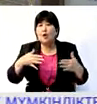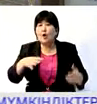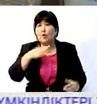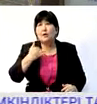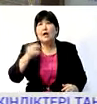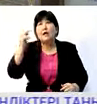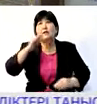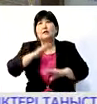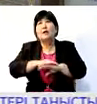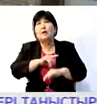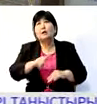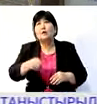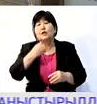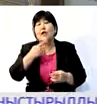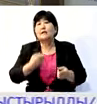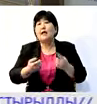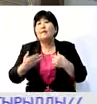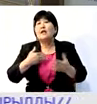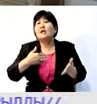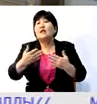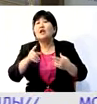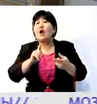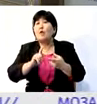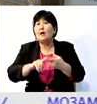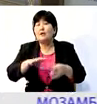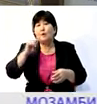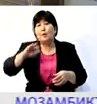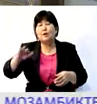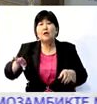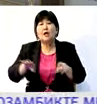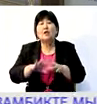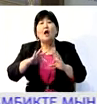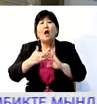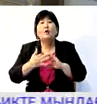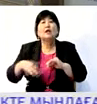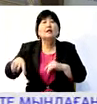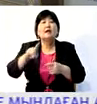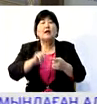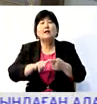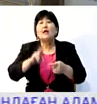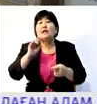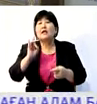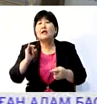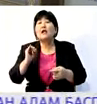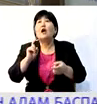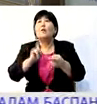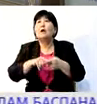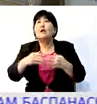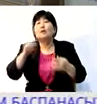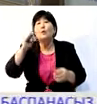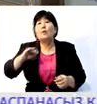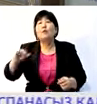Сабақ соңында жақсы кері байланыс болды. Оқушылар арасында, сонымен бірге аудандар арасында кері байланыс болды. Кері байланыс барысында